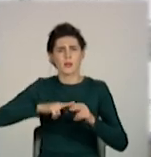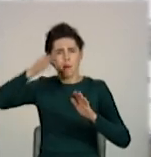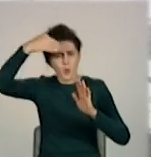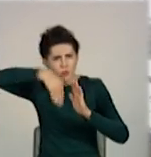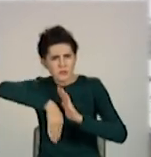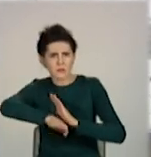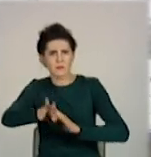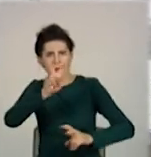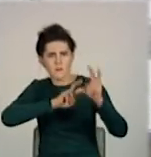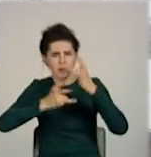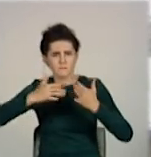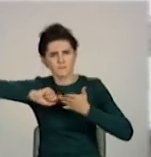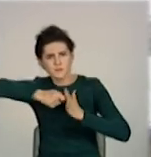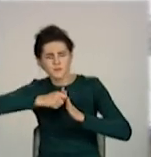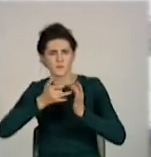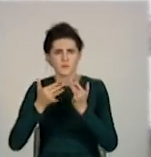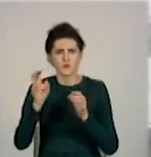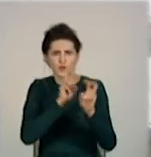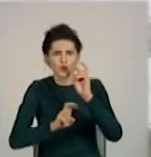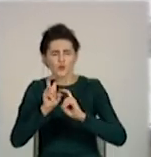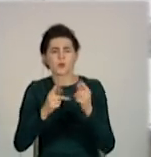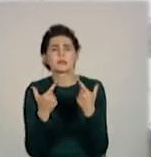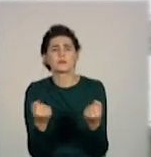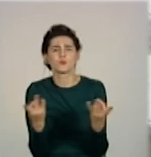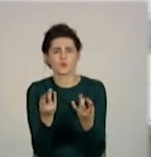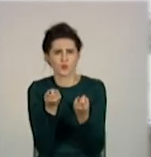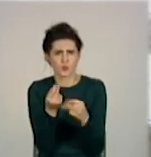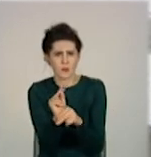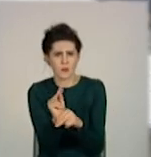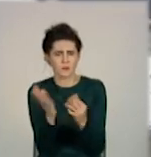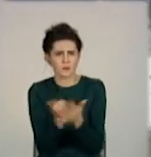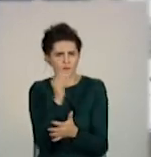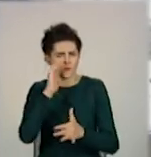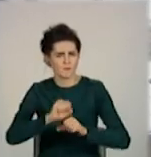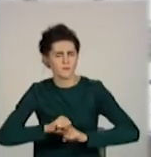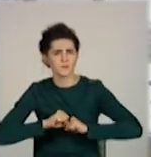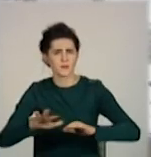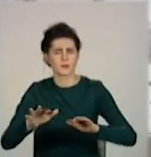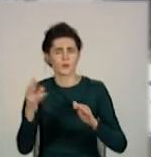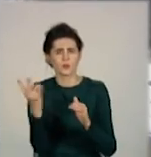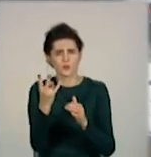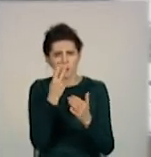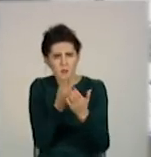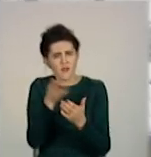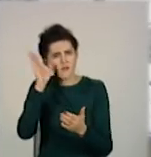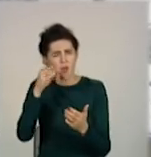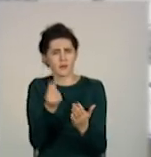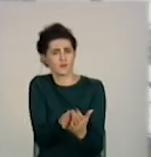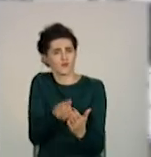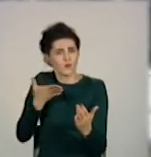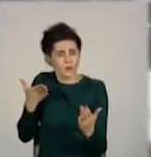проходять задвижки і все остальне. Його ж притопило водою із-за пориву. Надо сначала откачать воду,